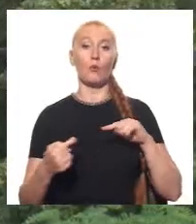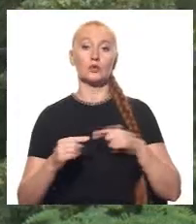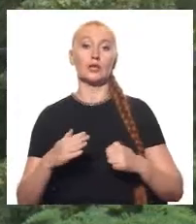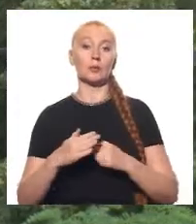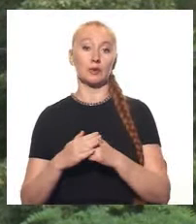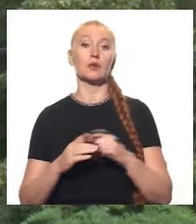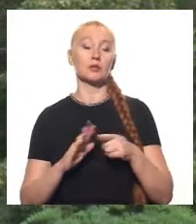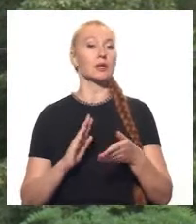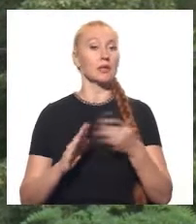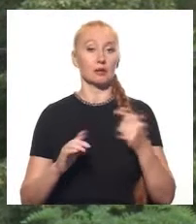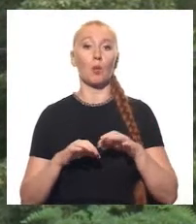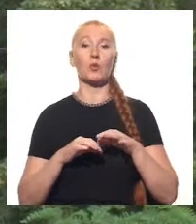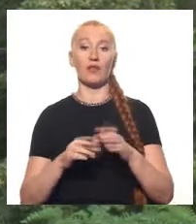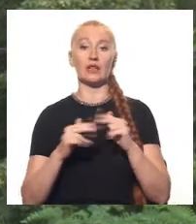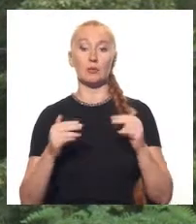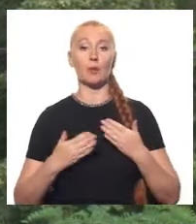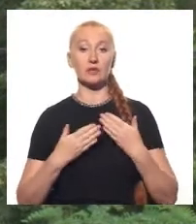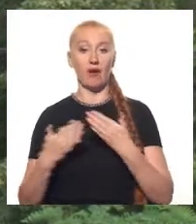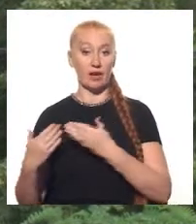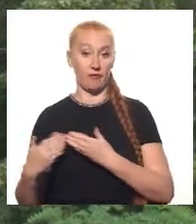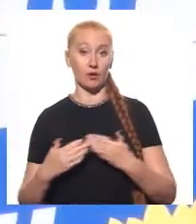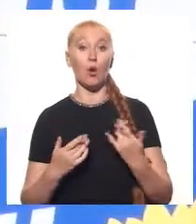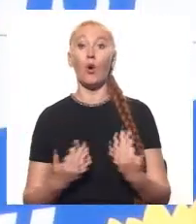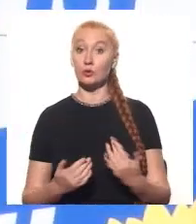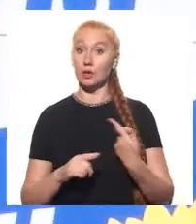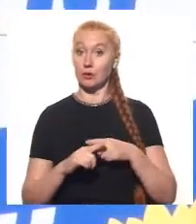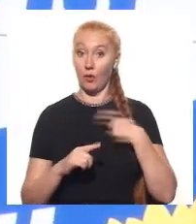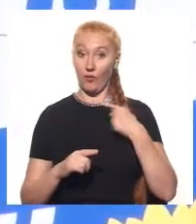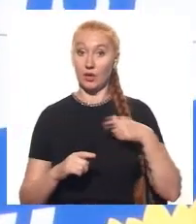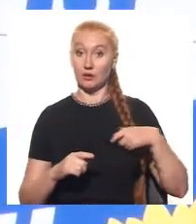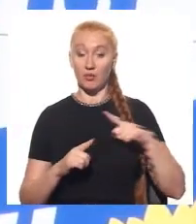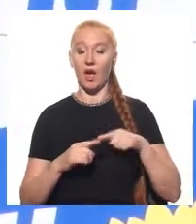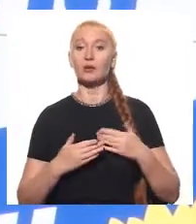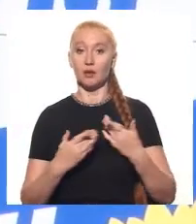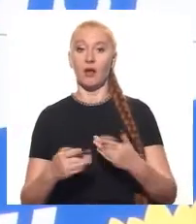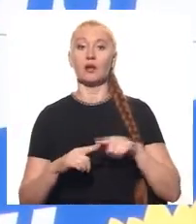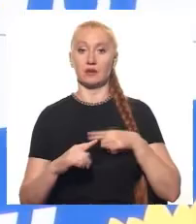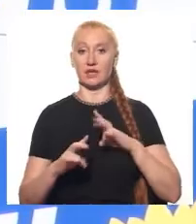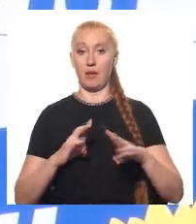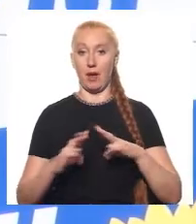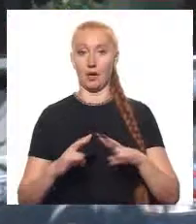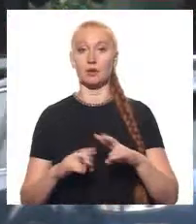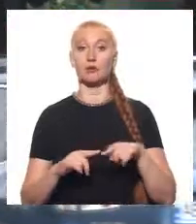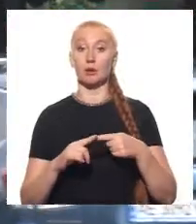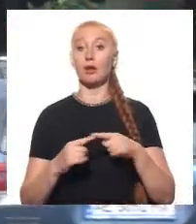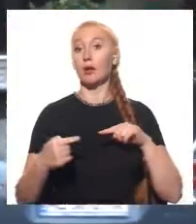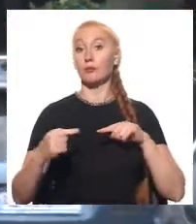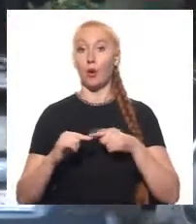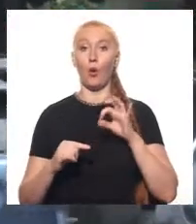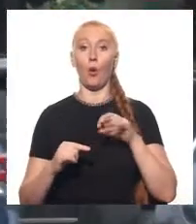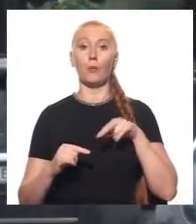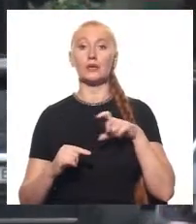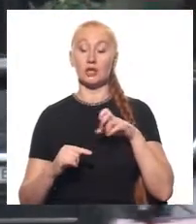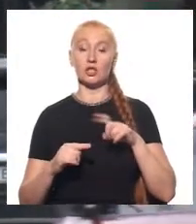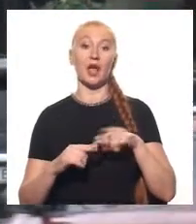білбордів опозиційної платформи із закликами до проведення дніпровського референдуму, оскільки, говорить депутат, це заклик до сепаратизму. На противагу